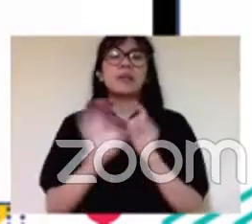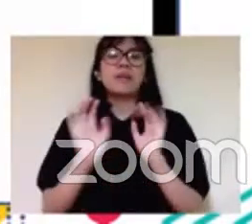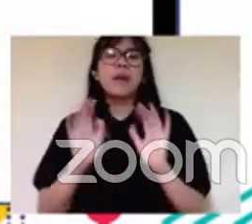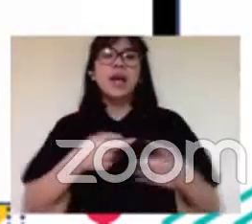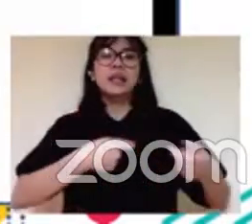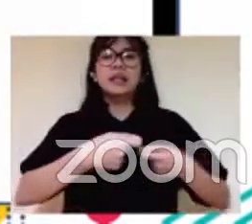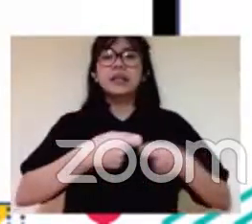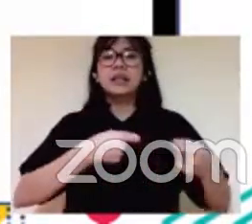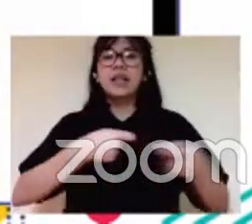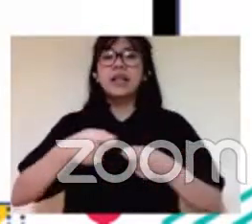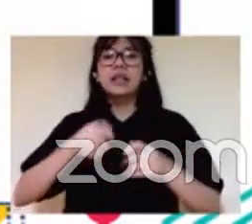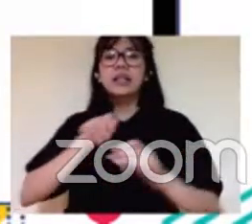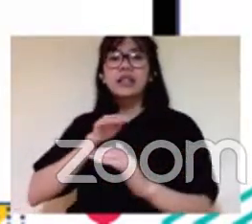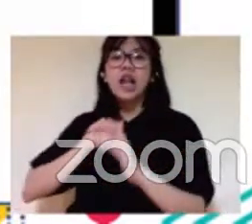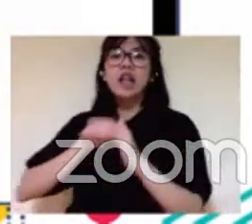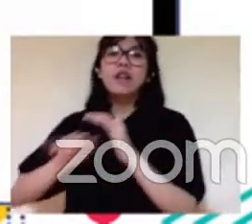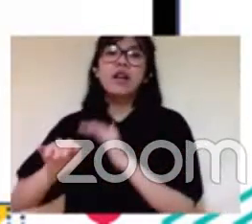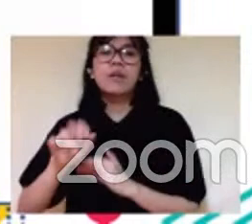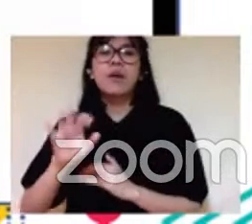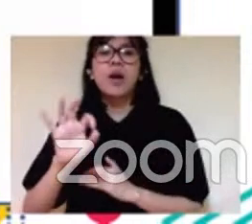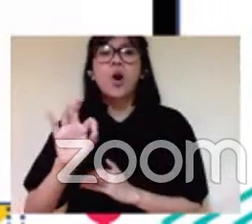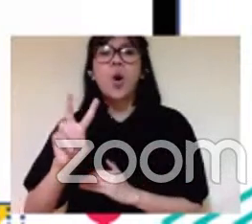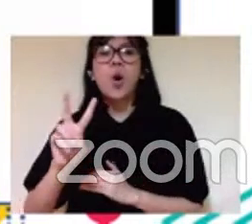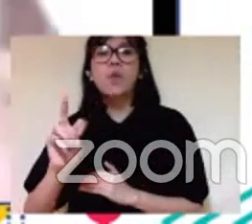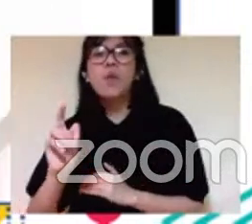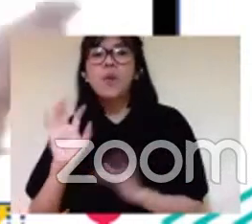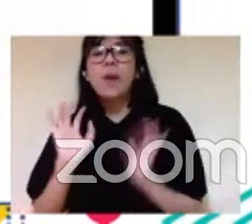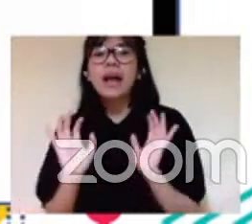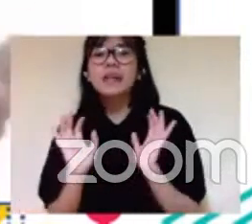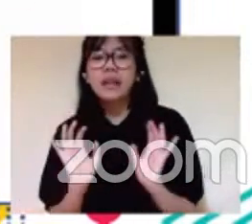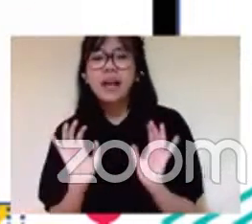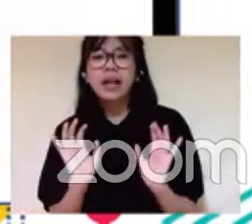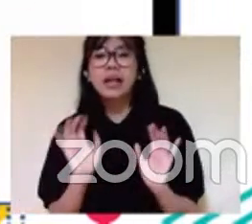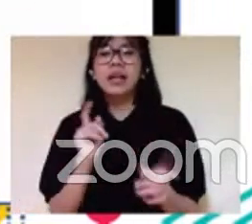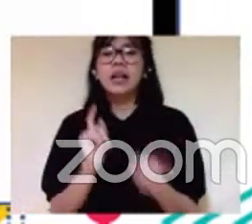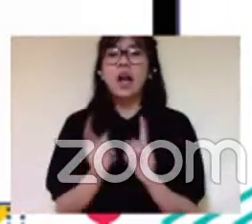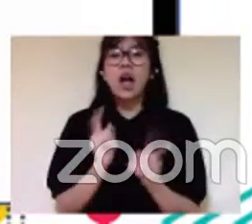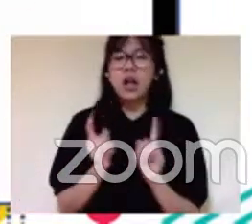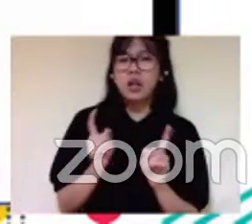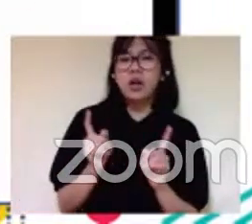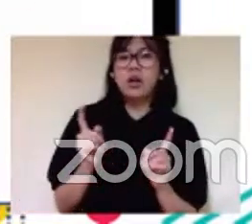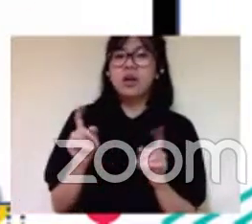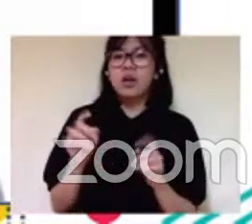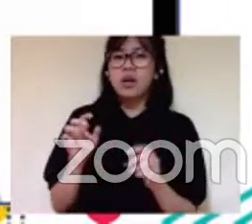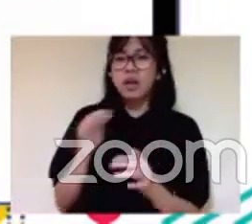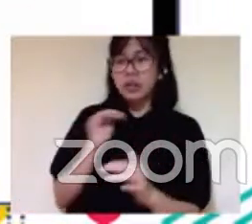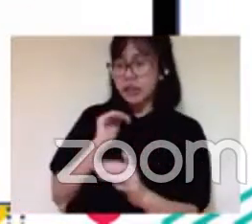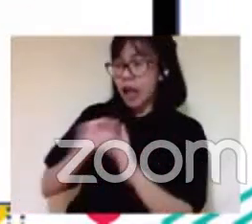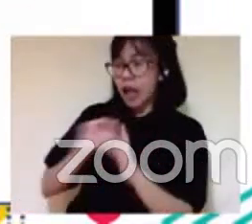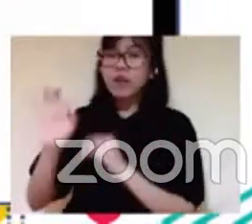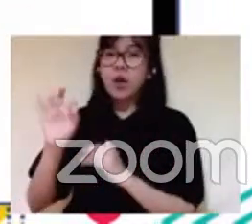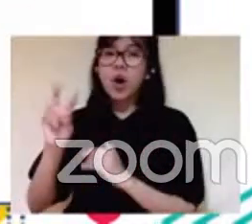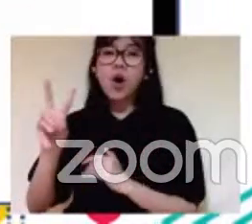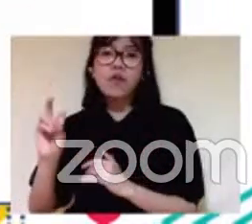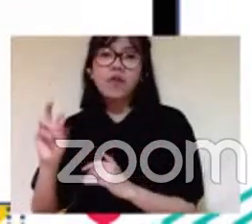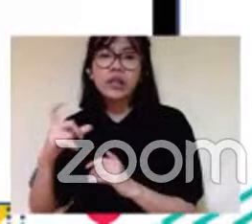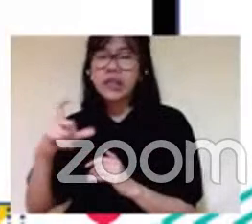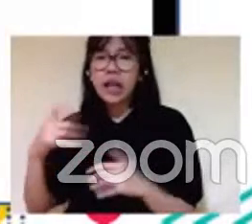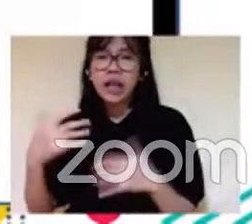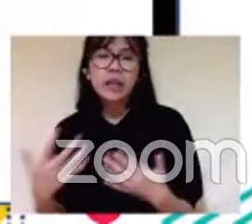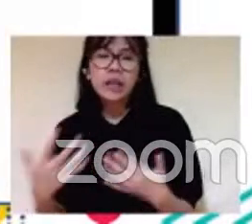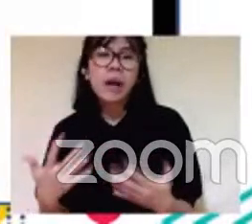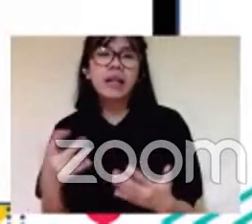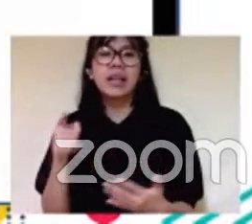ke rekening OVO. Nah, kemudian kan berbeda kemudian ya penyelesaiannya kalau ke rekening OVO tuh bagaimana? Mungkin pakarannya justru yang bisa jawab,